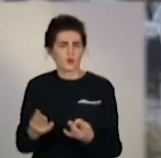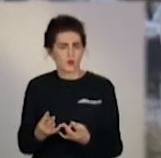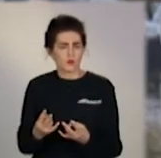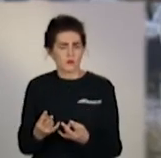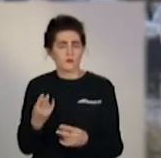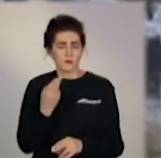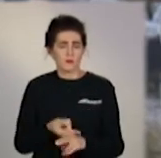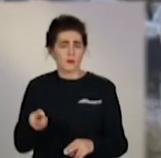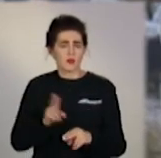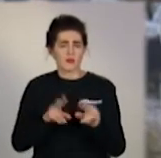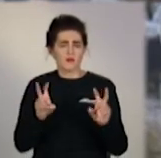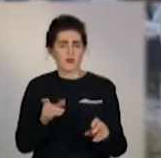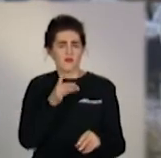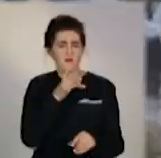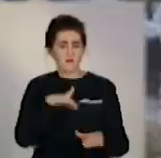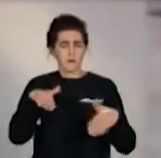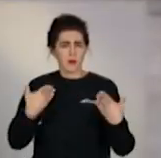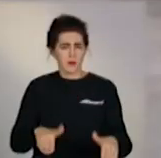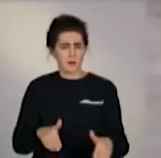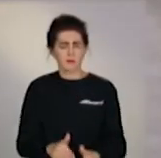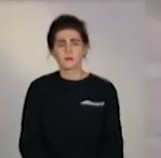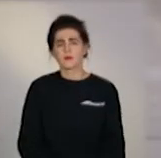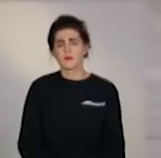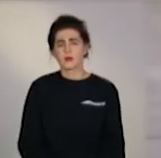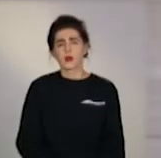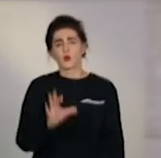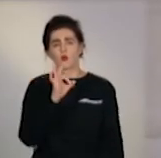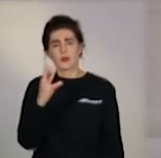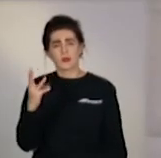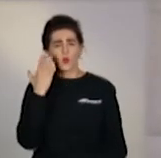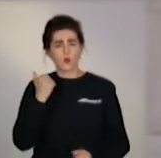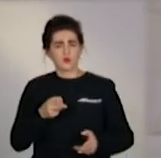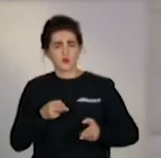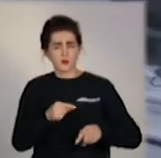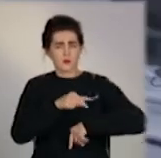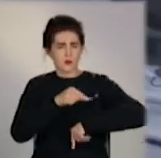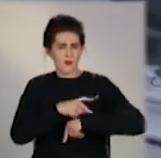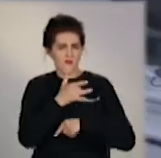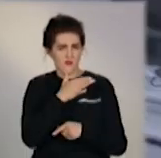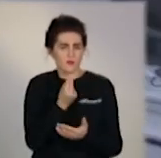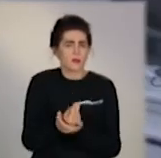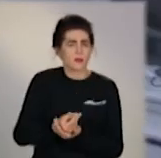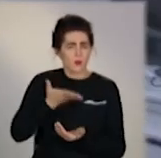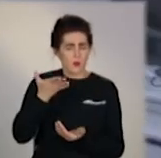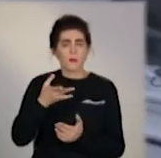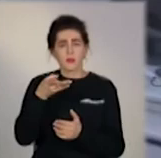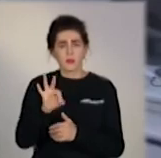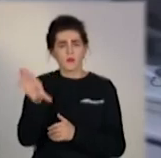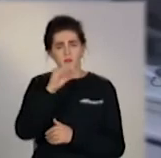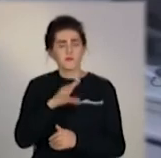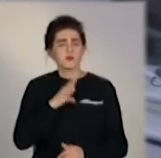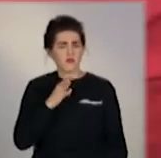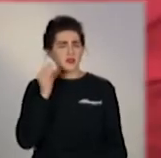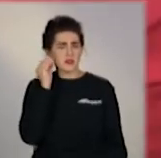екіпаж, залишається в черзі стояти. Швидка. Поки вона їде, дорога кожна секунда. Та диспетчери кажуть,